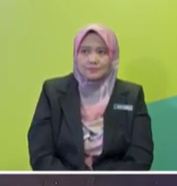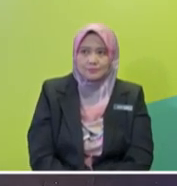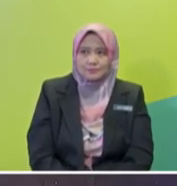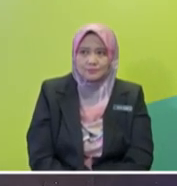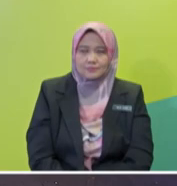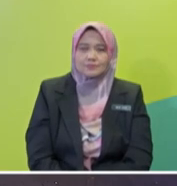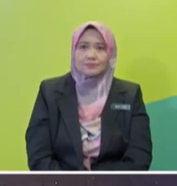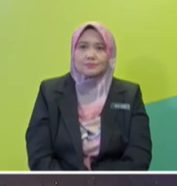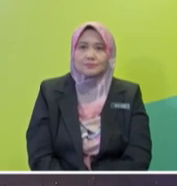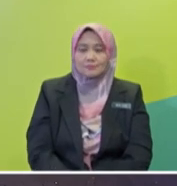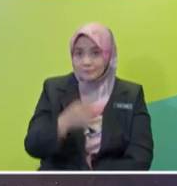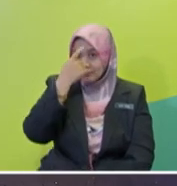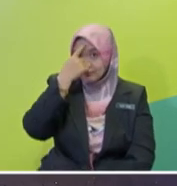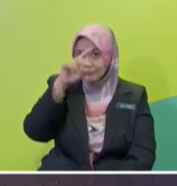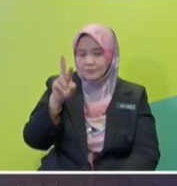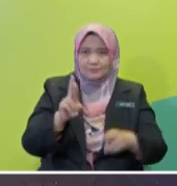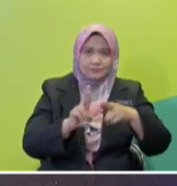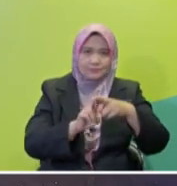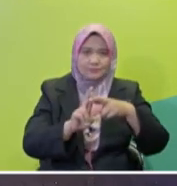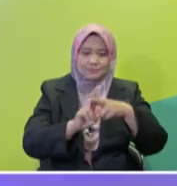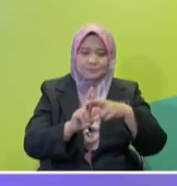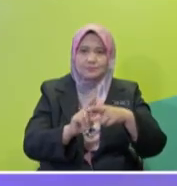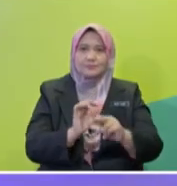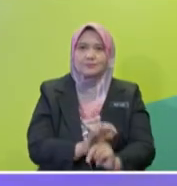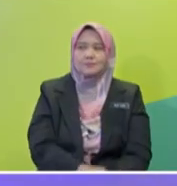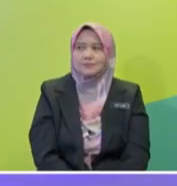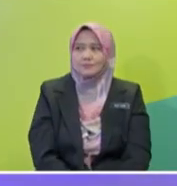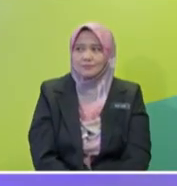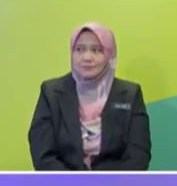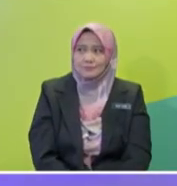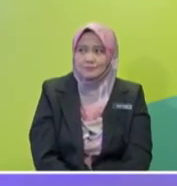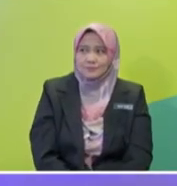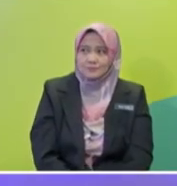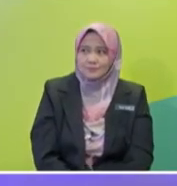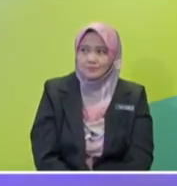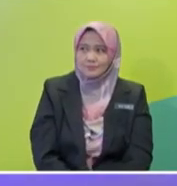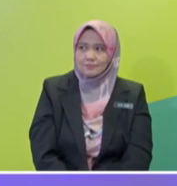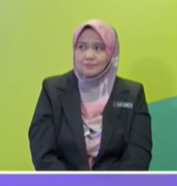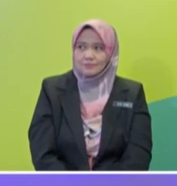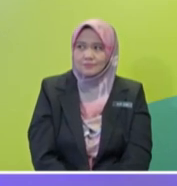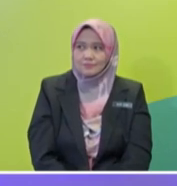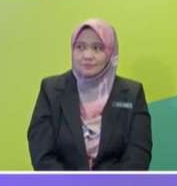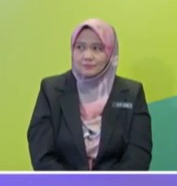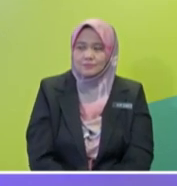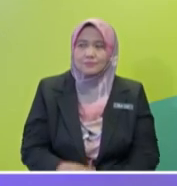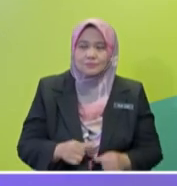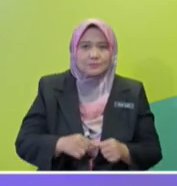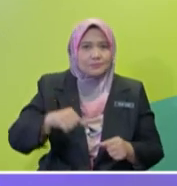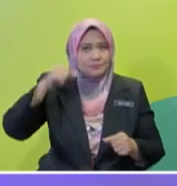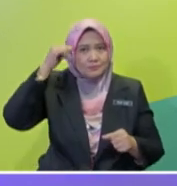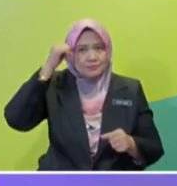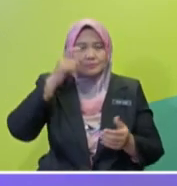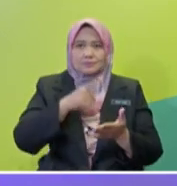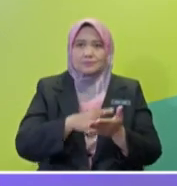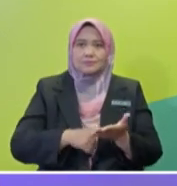sesi pembelajaran kita pada hari ini silahkan Oke untuk kita pada hari ini kita kedinginan apa yang kita belajar kan